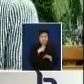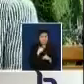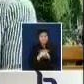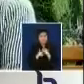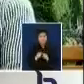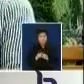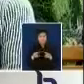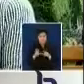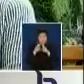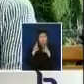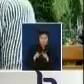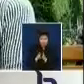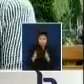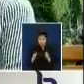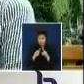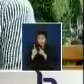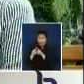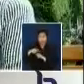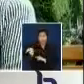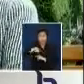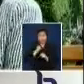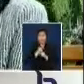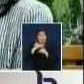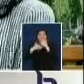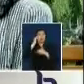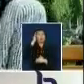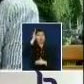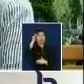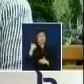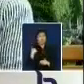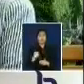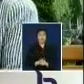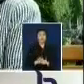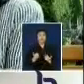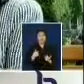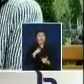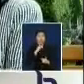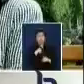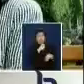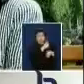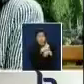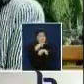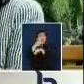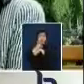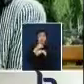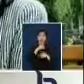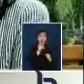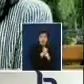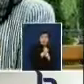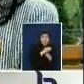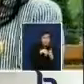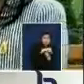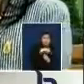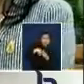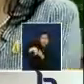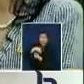ป็นมืออาชีพในการประกอบกิจการด้วยค่ะ ท่านคะเห็นมีนักธุรกิจชั้นนำของทั้งสองประเทศมาพบท่านถ ้ าอยากจะทราบว่า